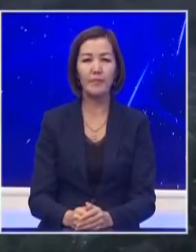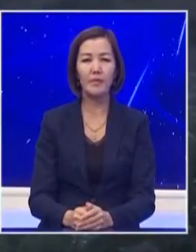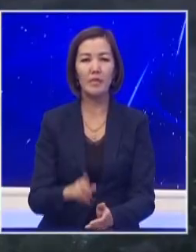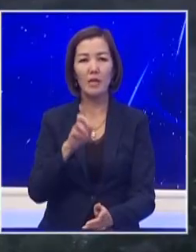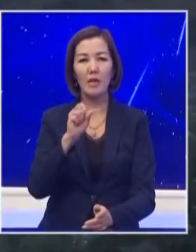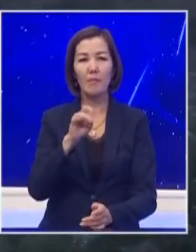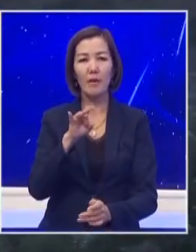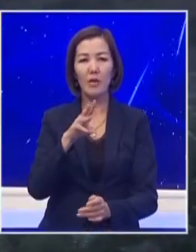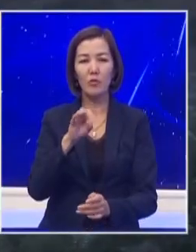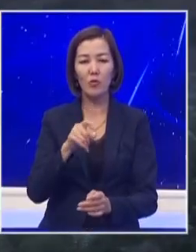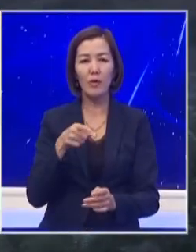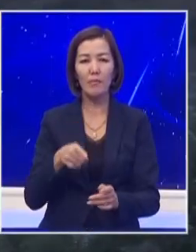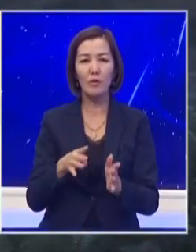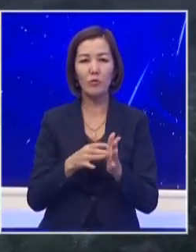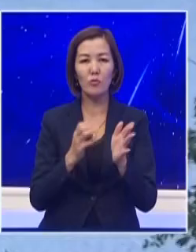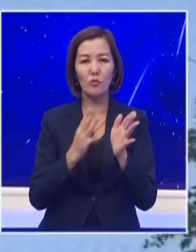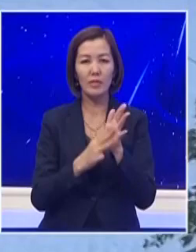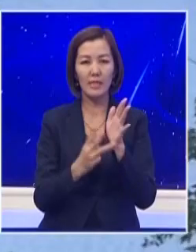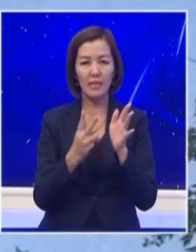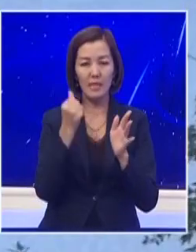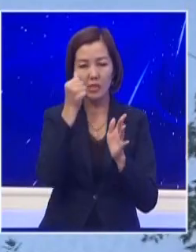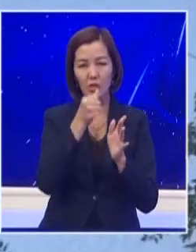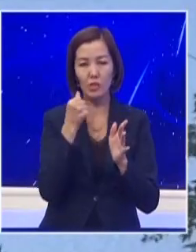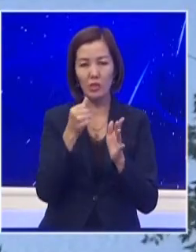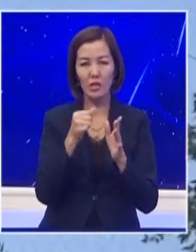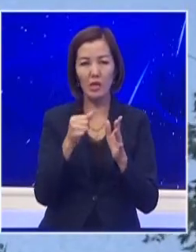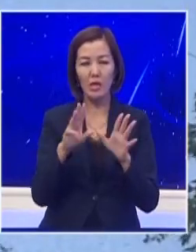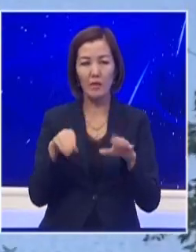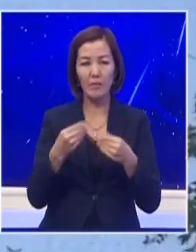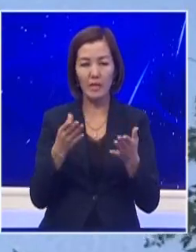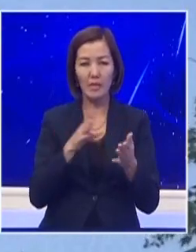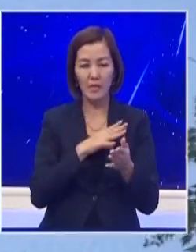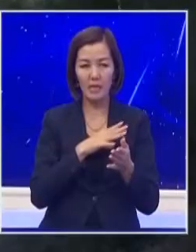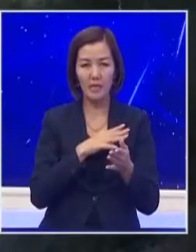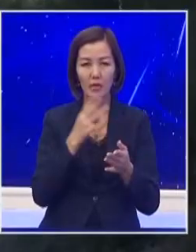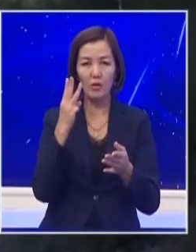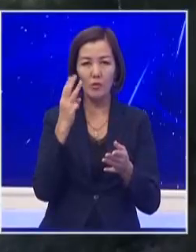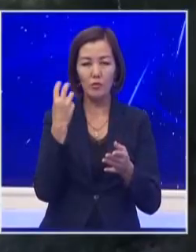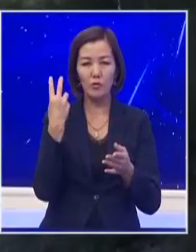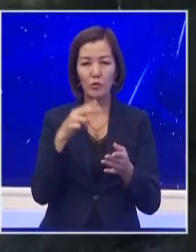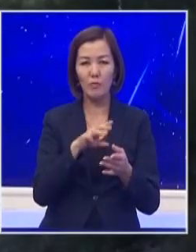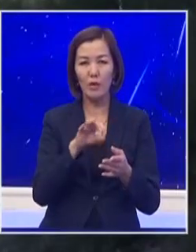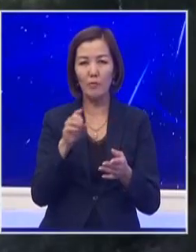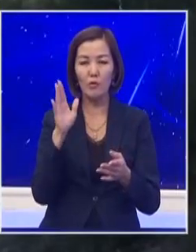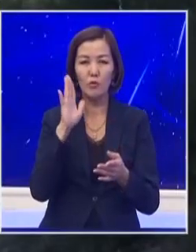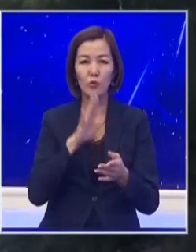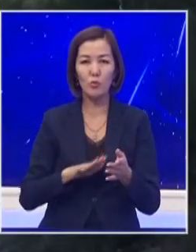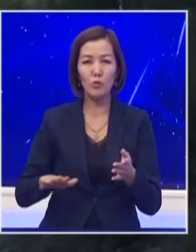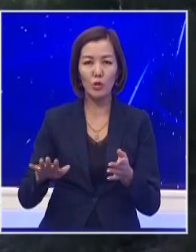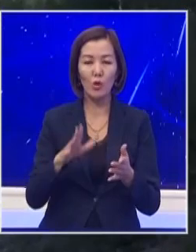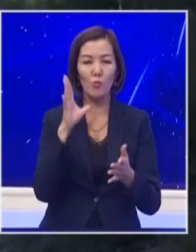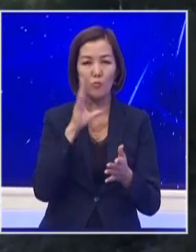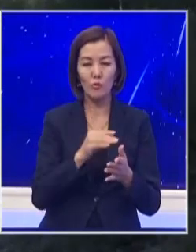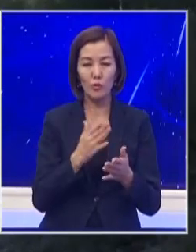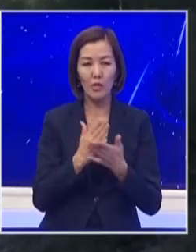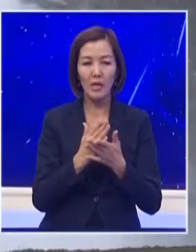Бартоғай су қоймасы 1982 жылы пайдалануға берілген. 320 миллион текше метр су жинауға қауқарлы.